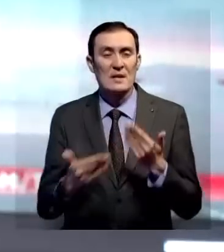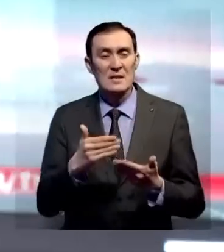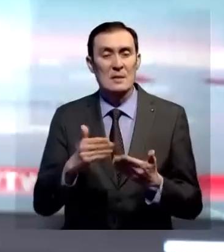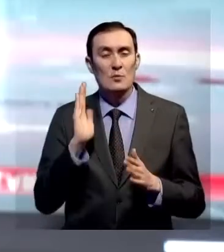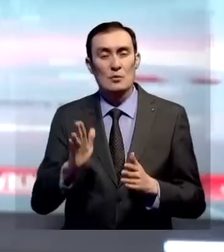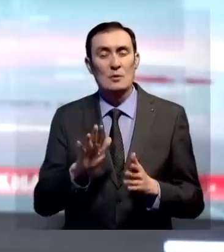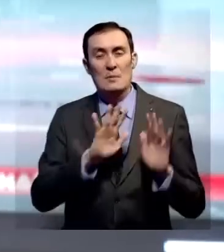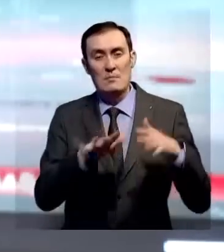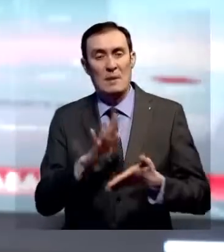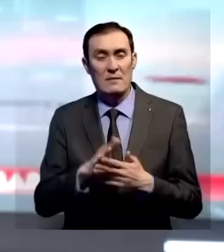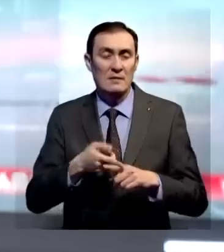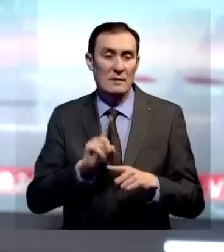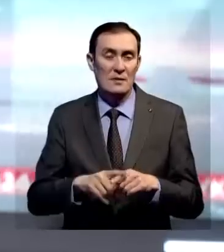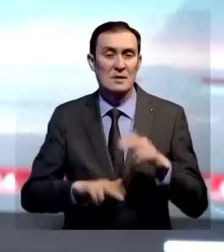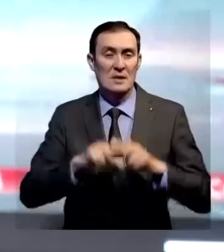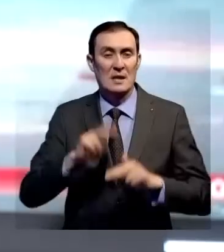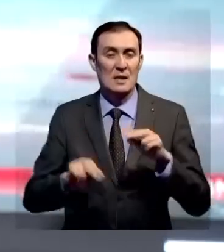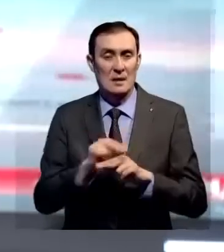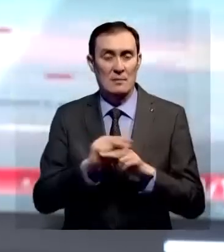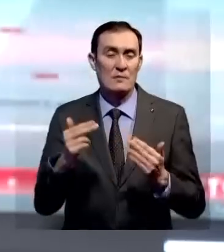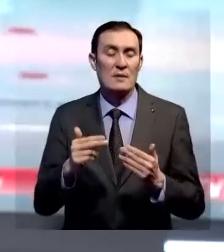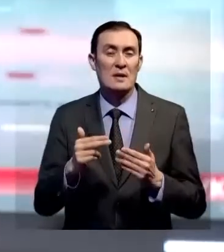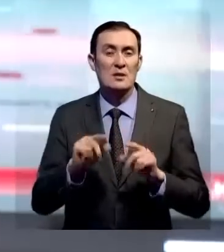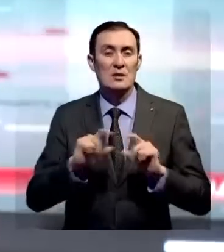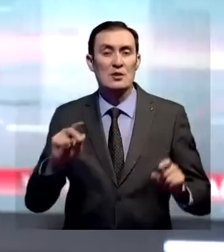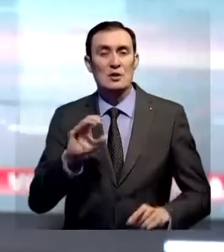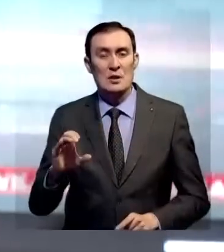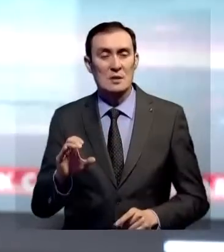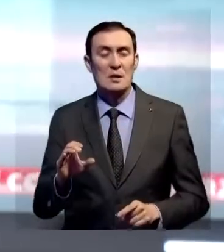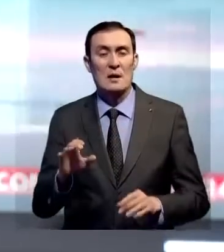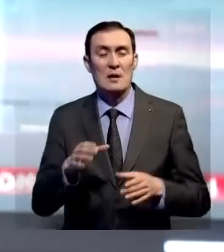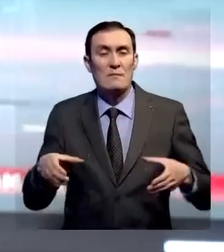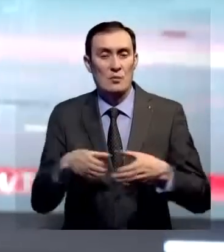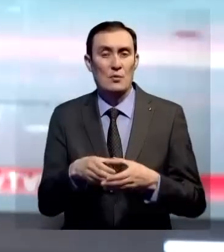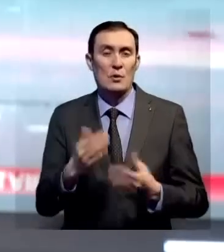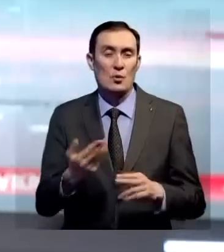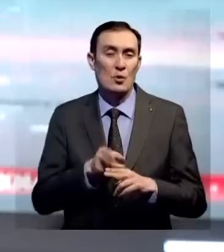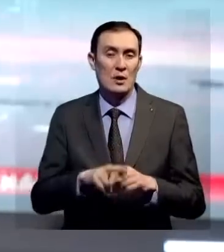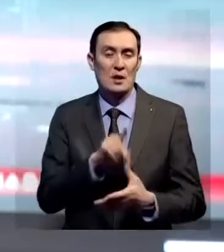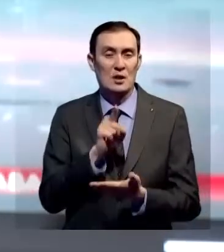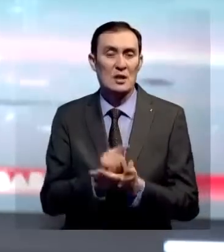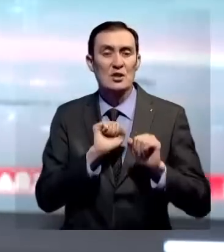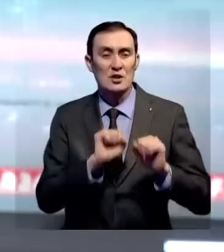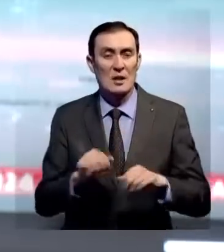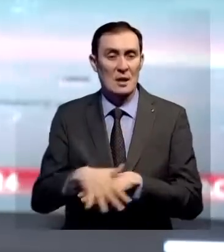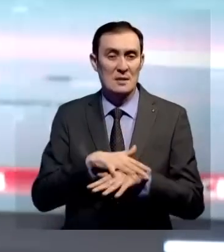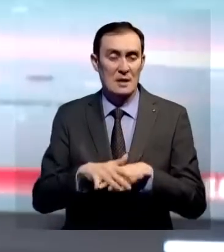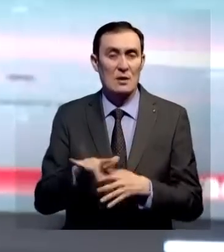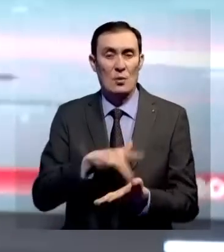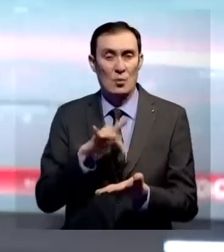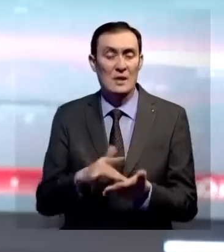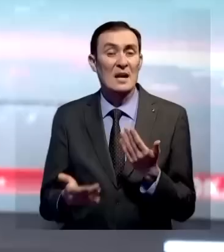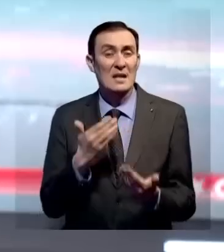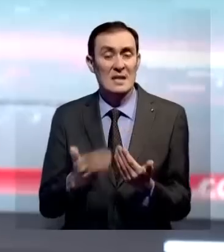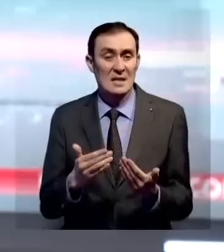паводков. Сейчас идут строительные работы. В городском департаменте ПЧС уже сформирована группа, которая должна защитить население